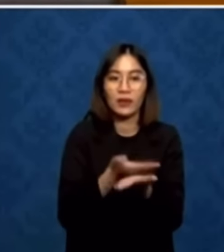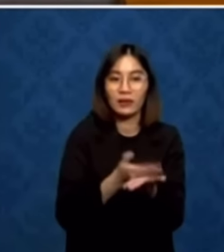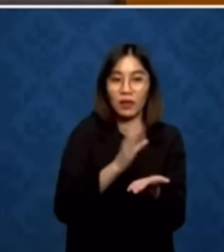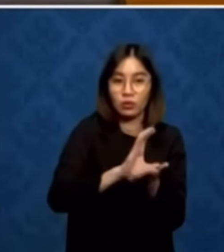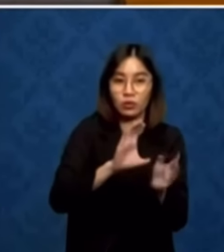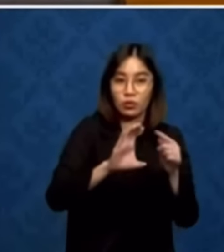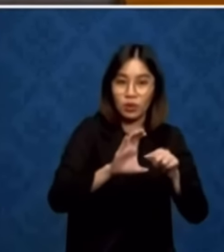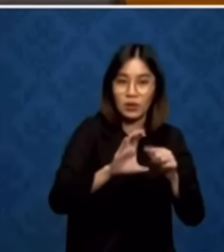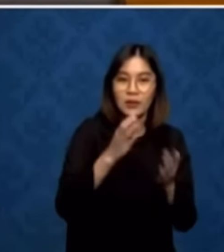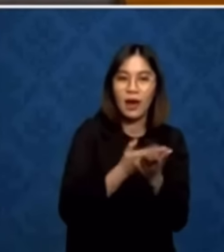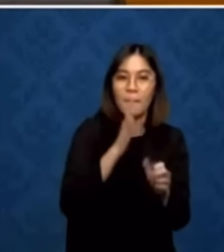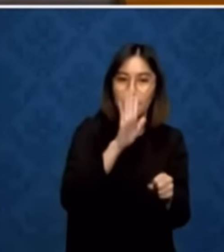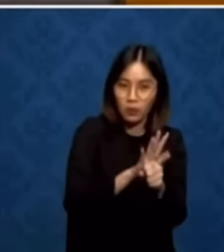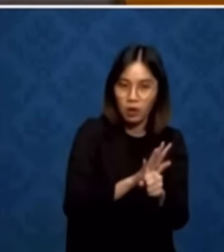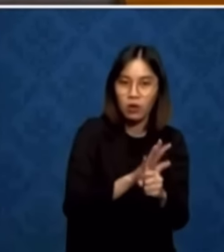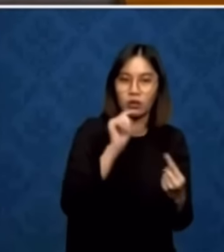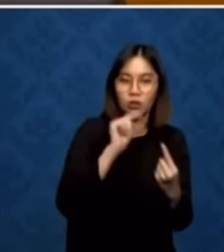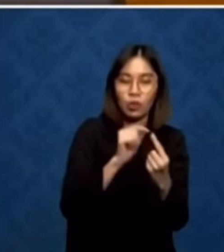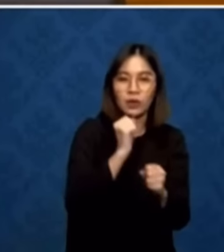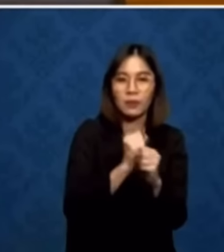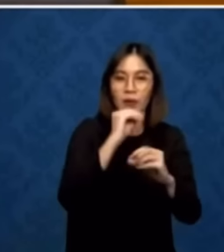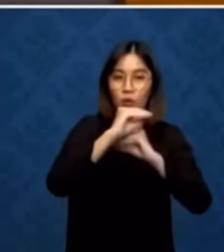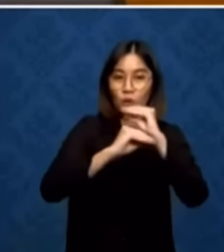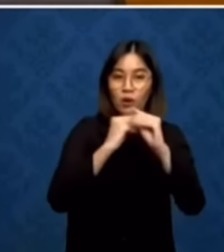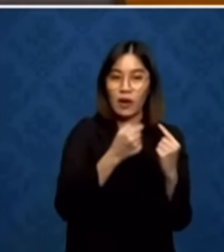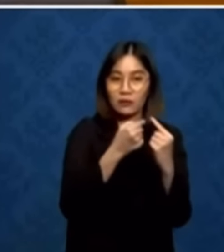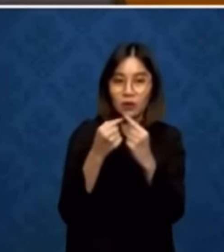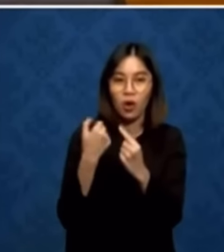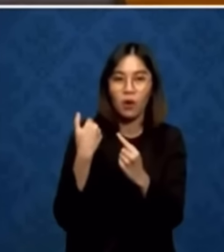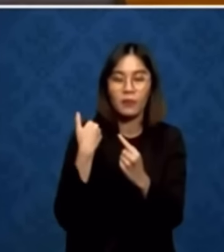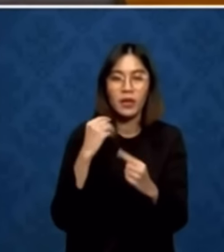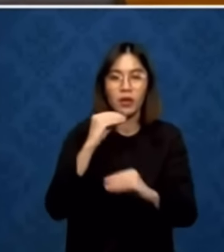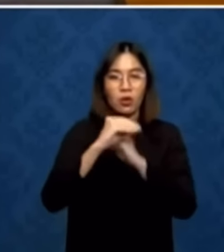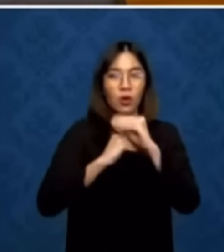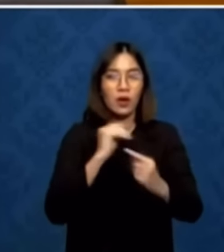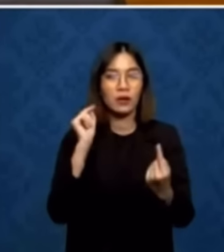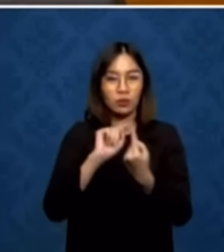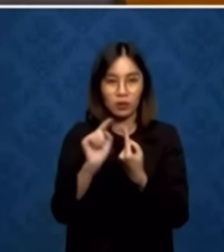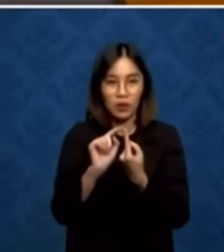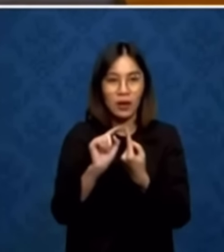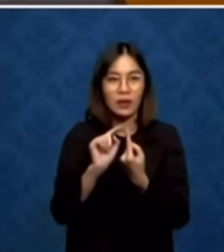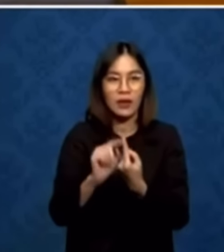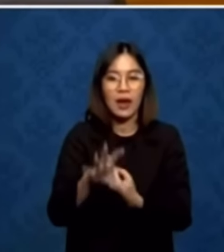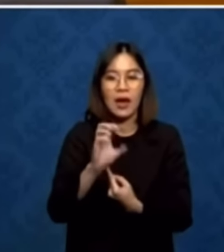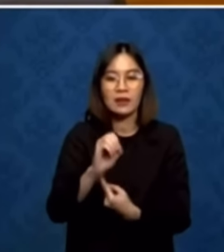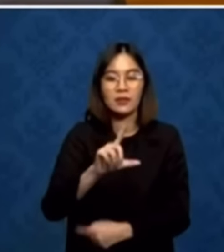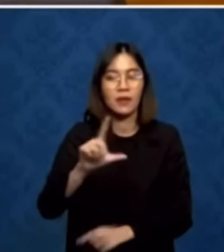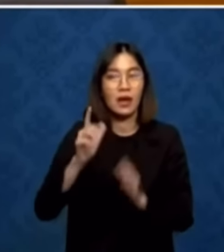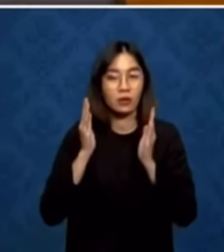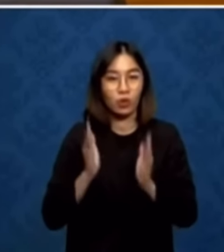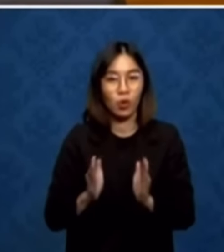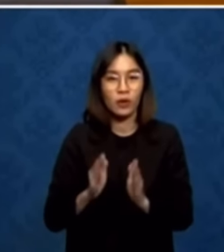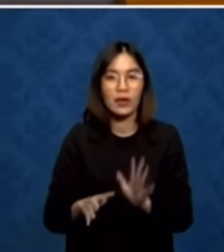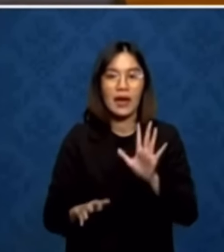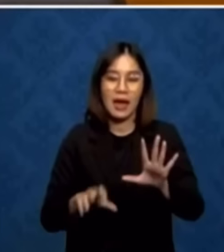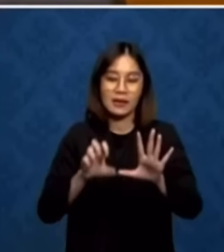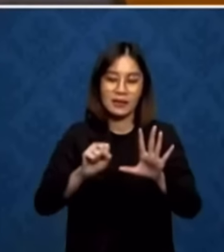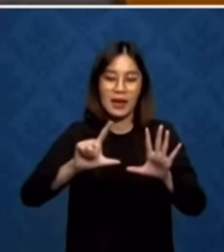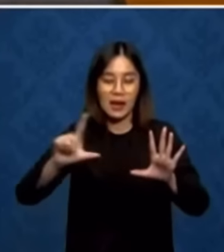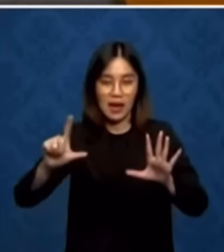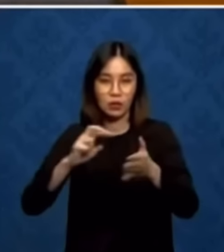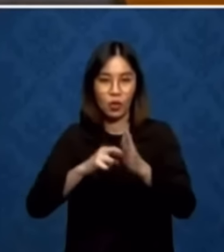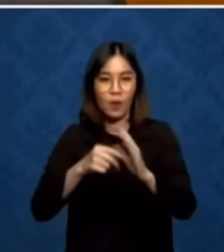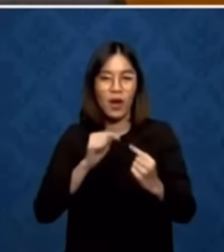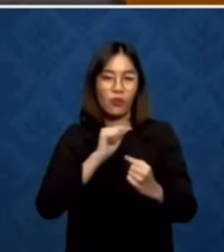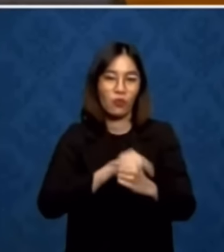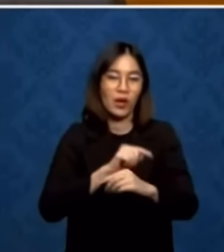ราสามารถมีเพียงพอในการที่จะดำเนินโครงการซึ่งมีขนาดโครงการถึง50ล้านคนหรือ500ล้านบาทได้ทันในกรอบเว